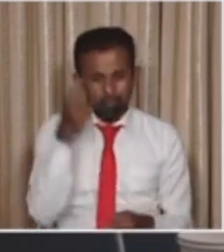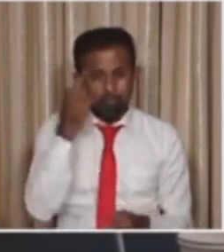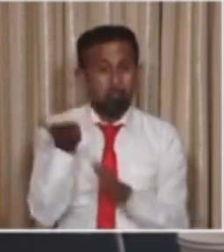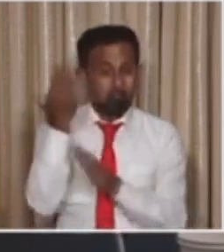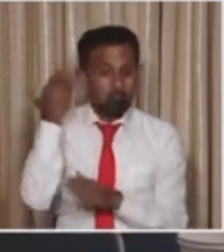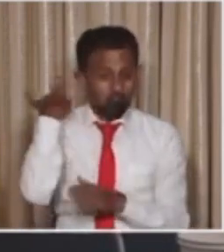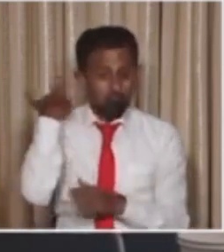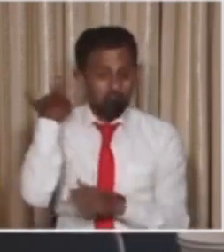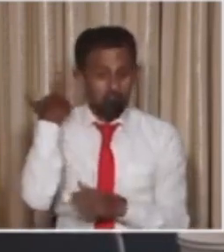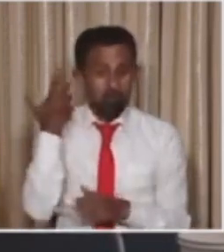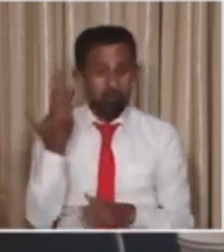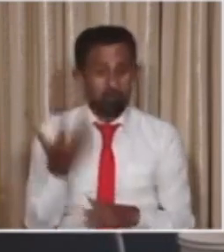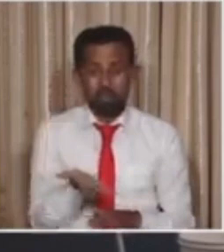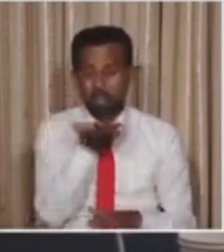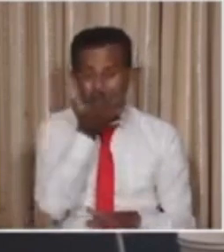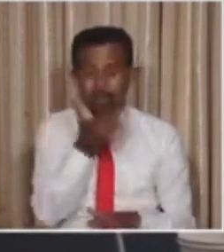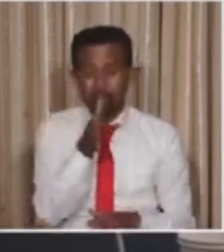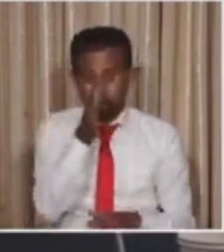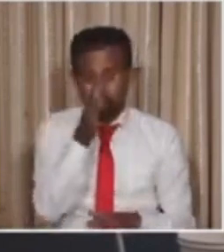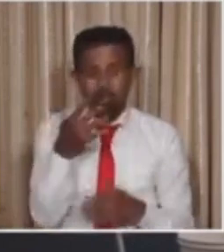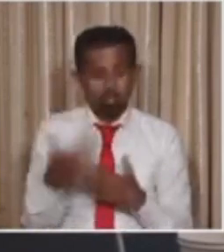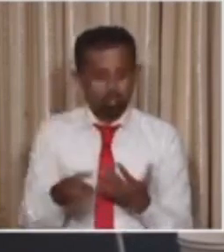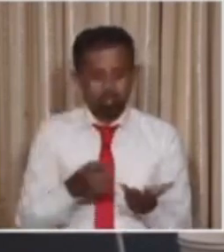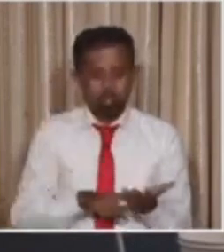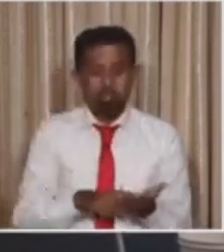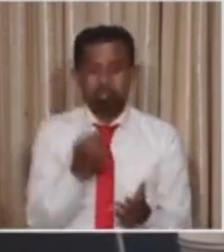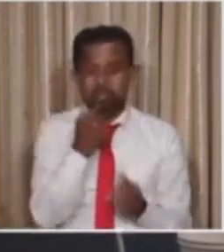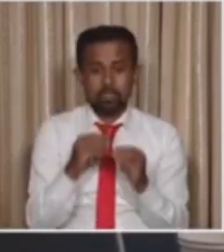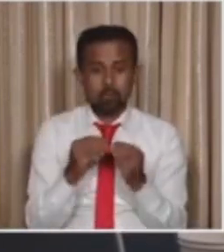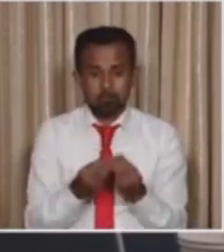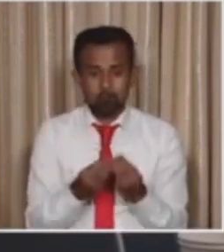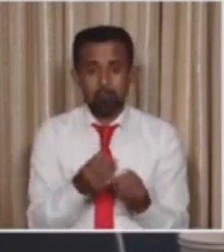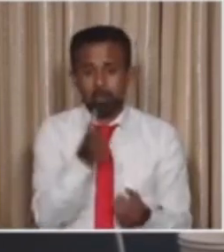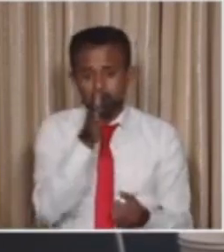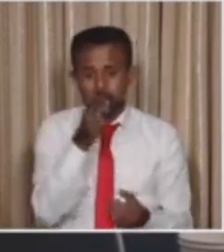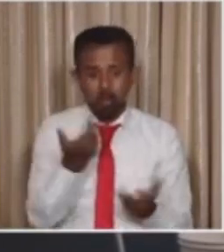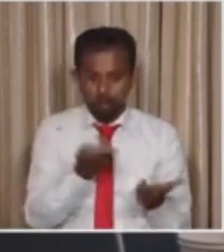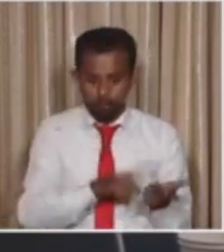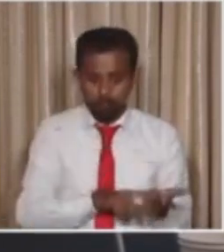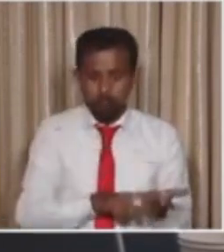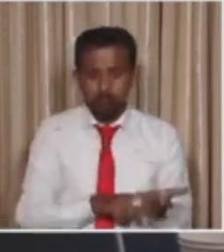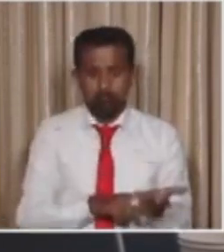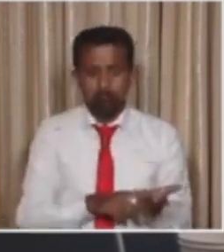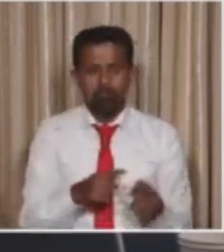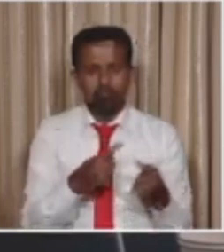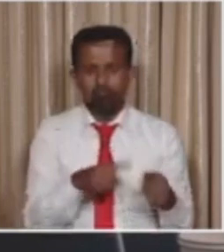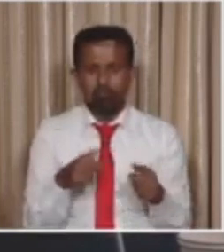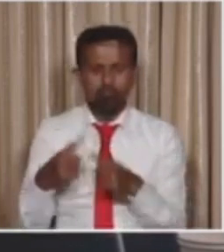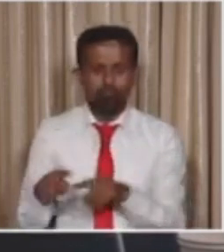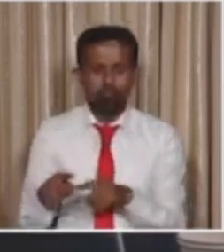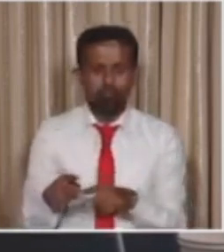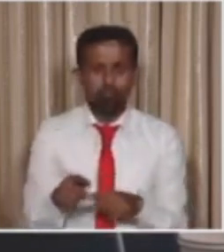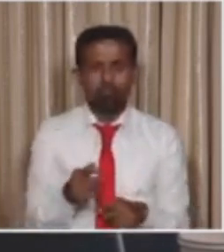சீனி ஊழல் நடந்திருக்கின்றது, வெள்ளைப்பூலே ஊழல் நடந்திருக்கின்றது, தேங்காய் எண்ணெய் ஊழல் நடந்திருக்கின்றது. ஆனால் இதெல்லாம் யார் செய்ததுன்னு